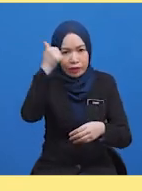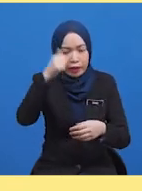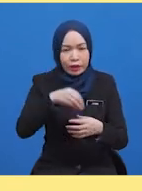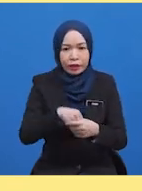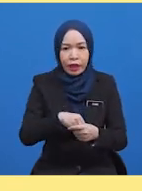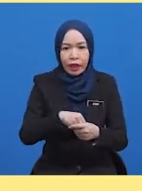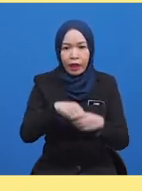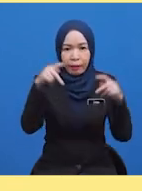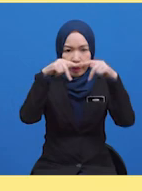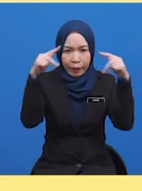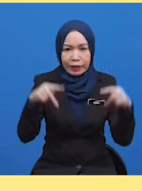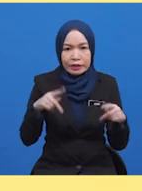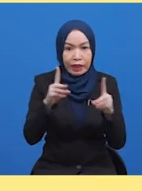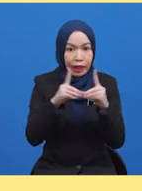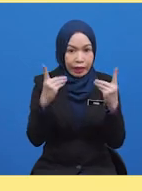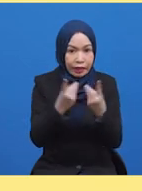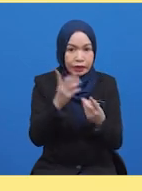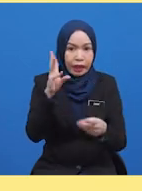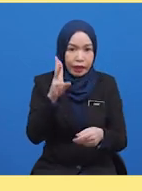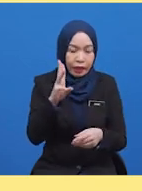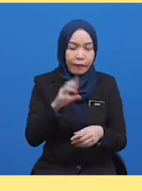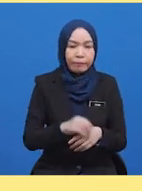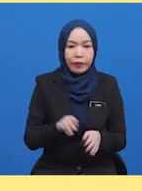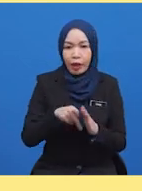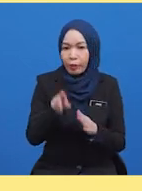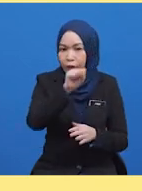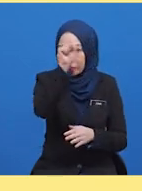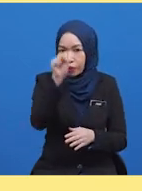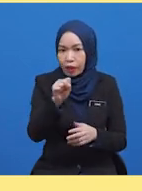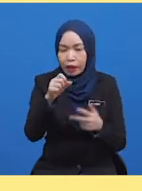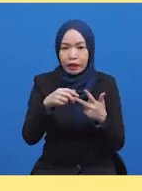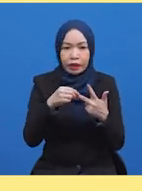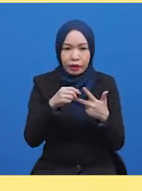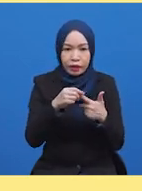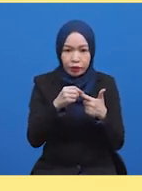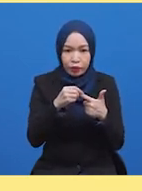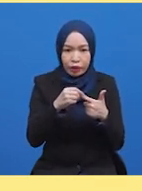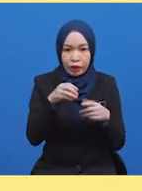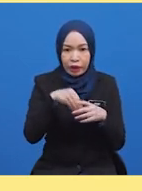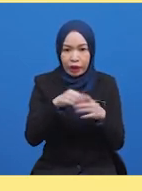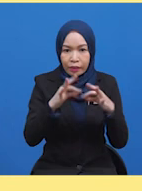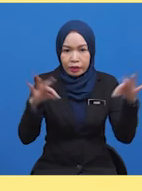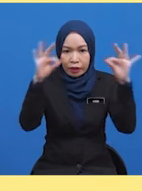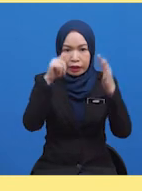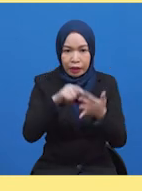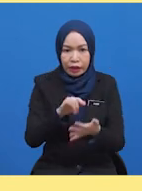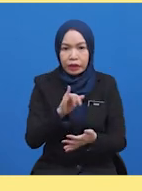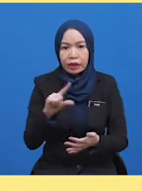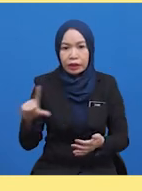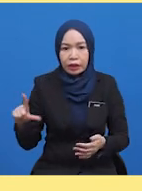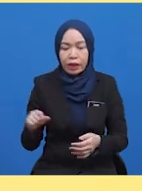peperiksaan darjah 6 persoalan kedua dalam cerpen ini adalah persoalan